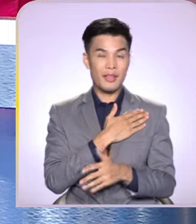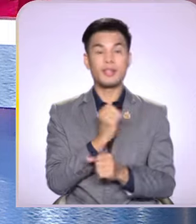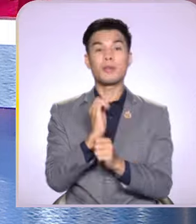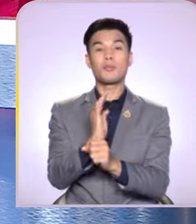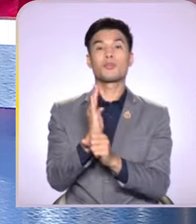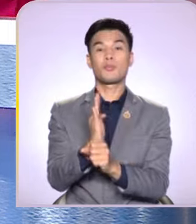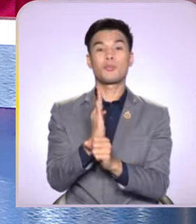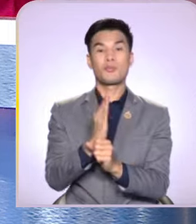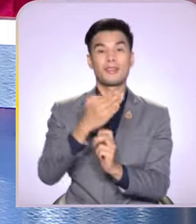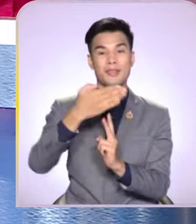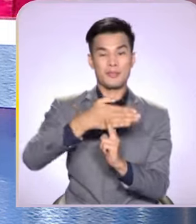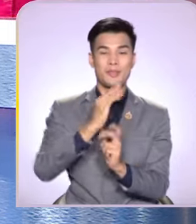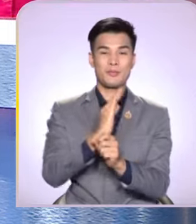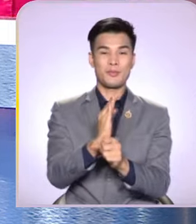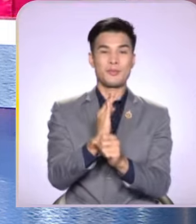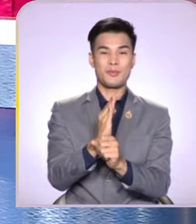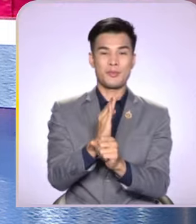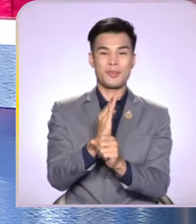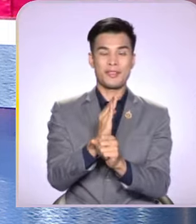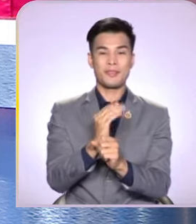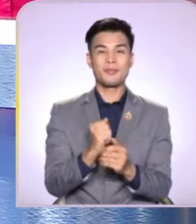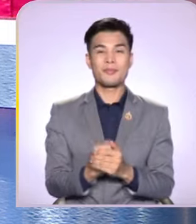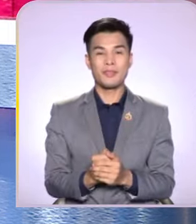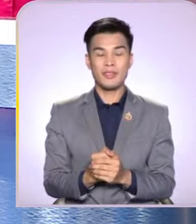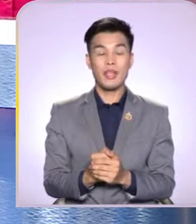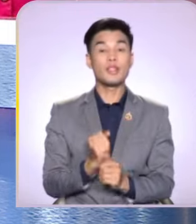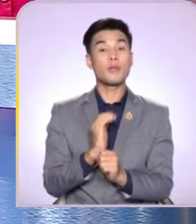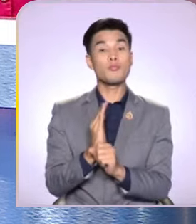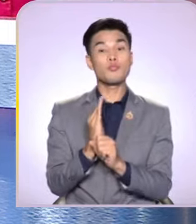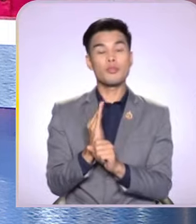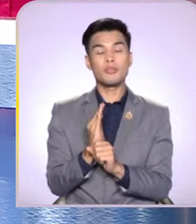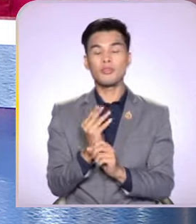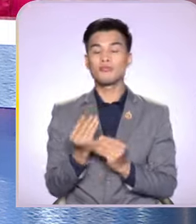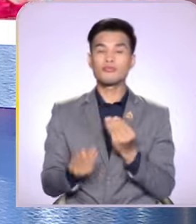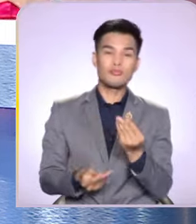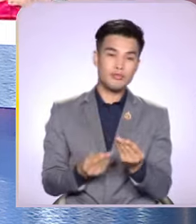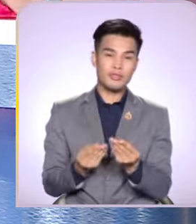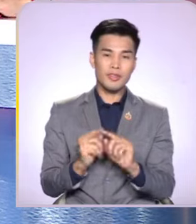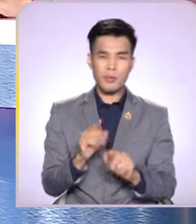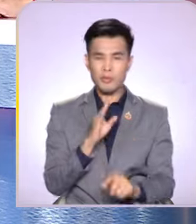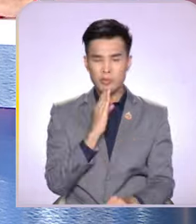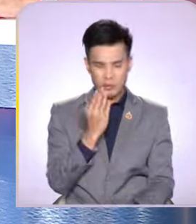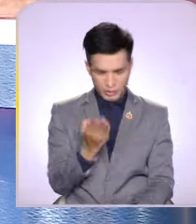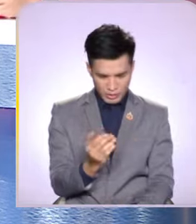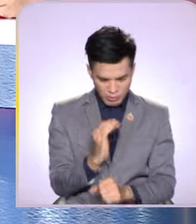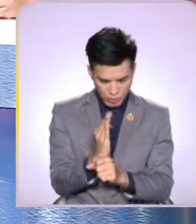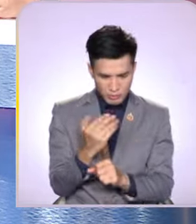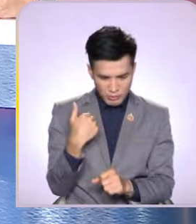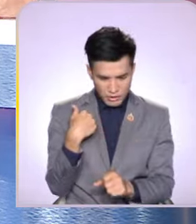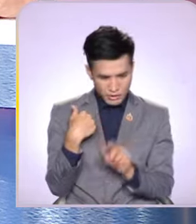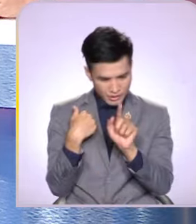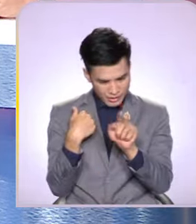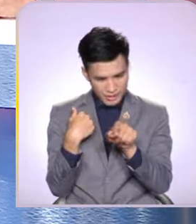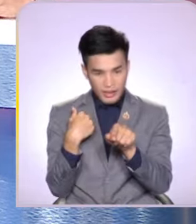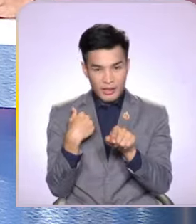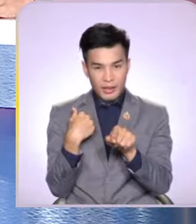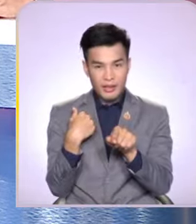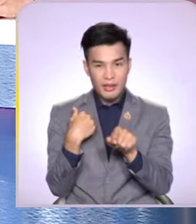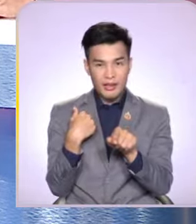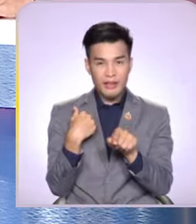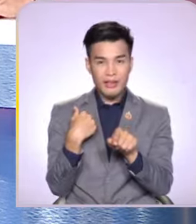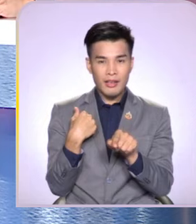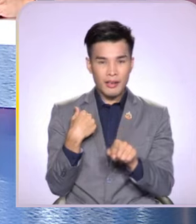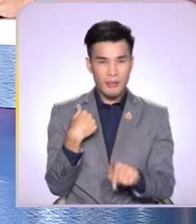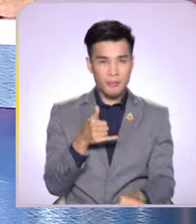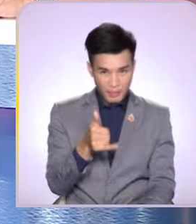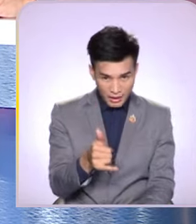ฐินกันไหม เอองานบุญ ไปงานบุญนะคะไปรับบุญไปทำบุญกันหน่อยแต่ถ้าเกิดว่างานบุญมีสภาพแบบนี้ใ